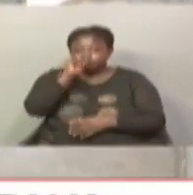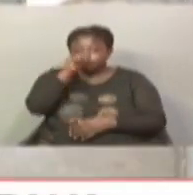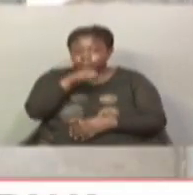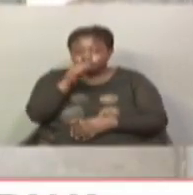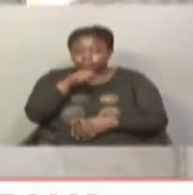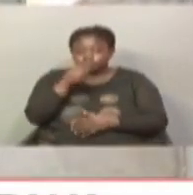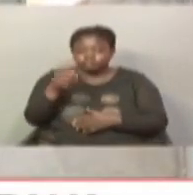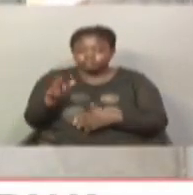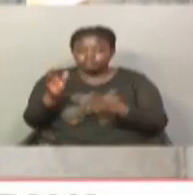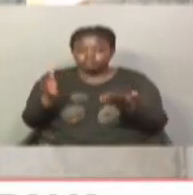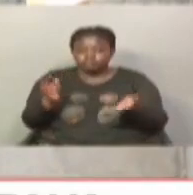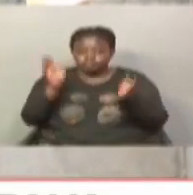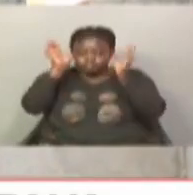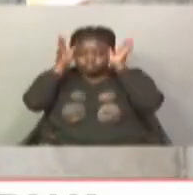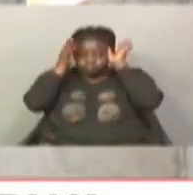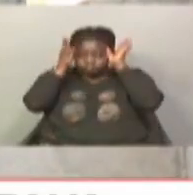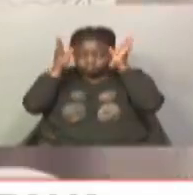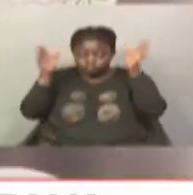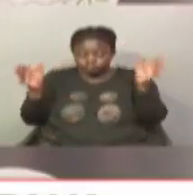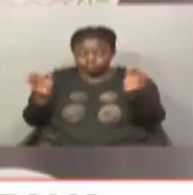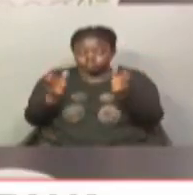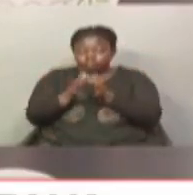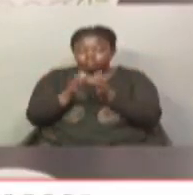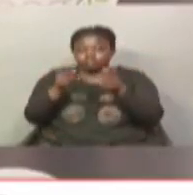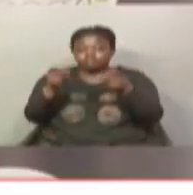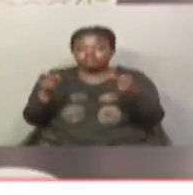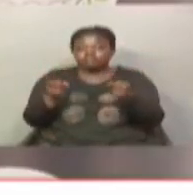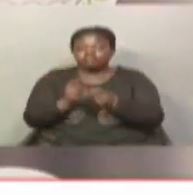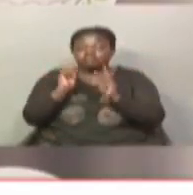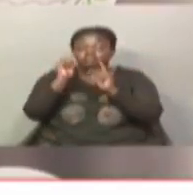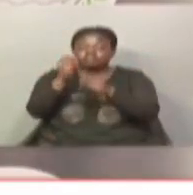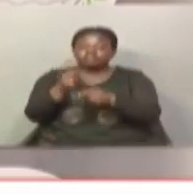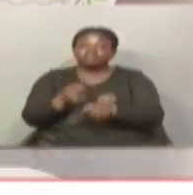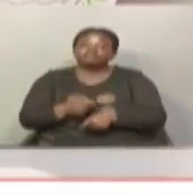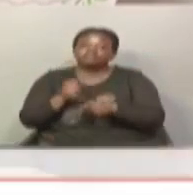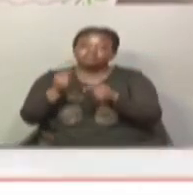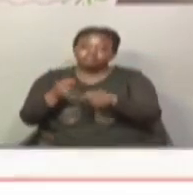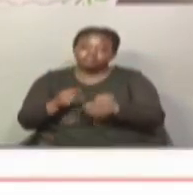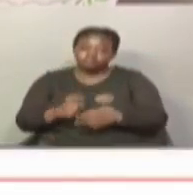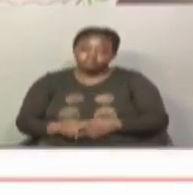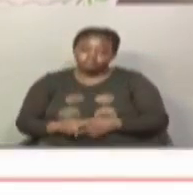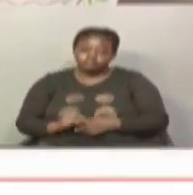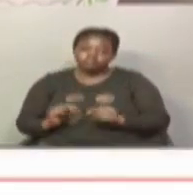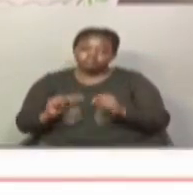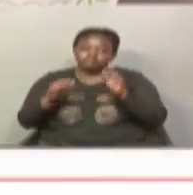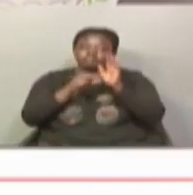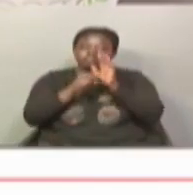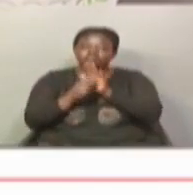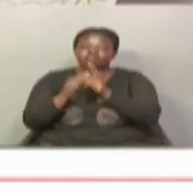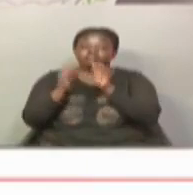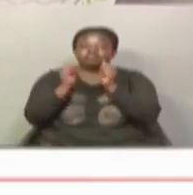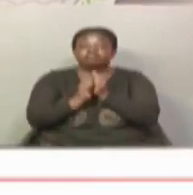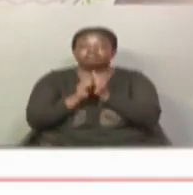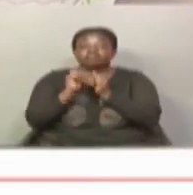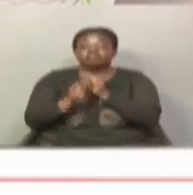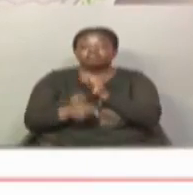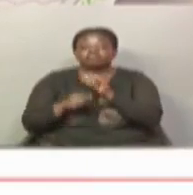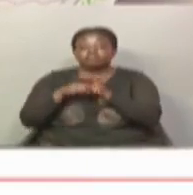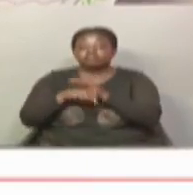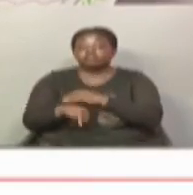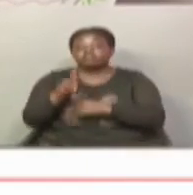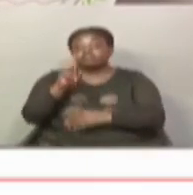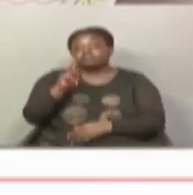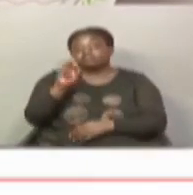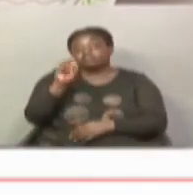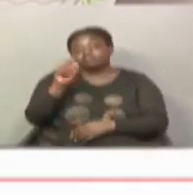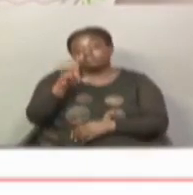obumyuho, okulimira wafunda n'ebirala. Okujja ku expo tusaba ntotweyo 10,000 gwokka oba oyingira Kololo, naye